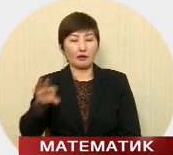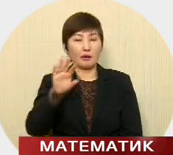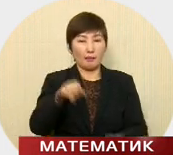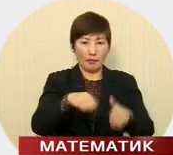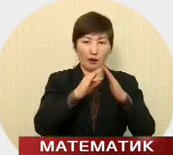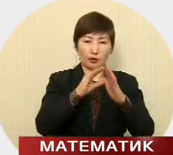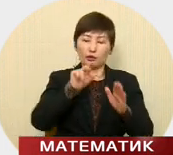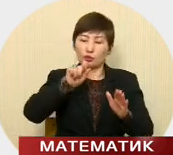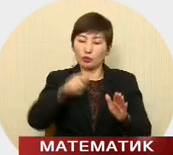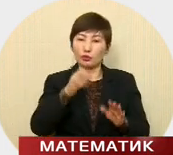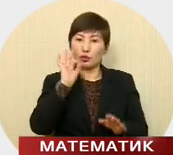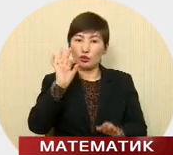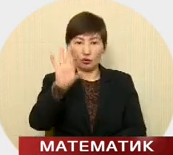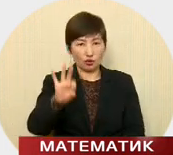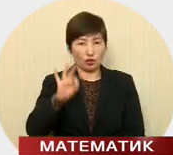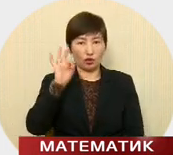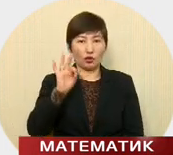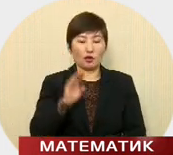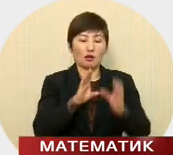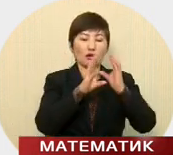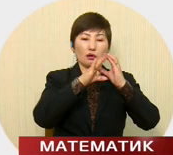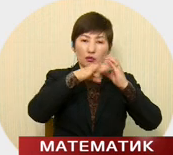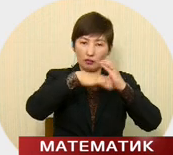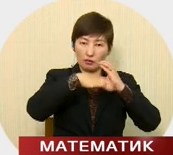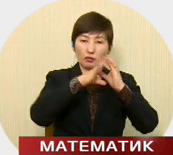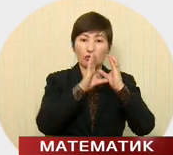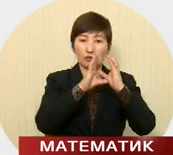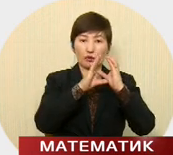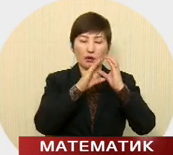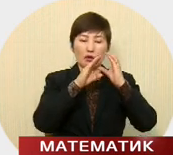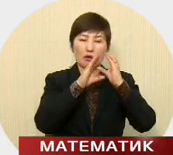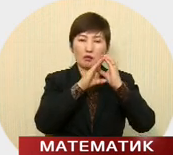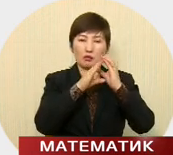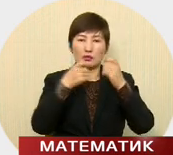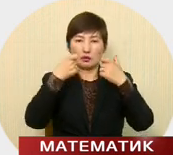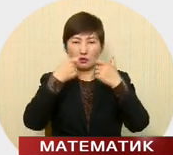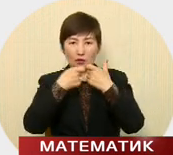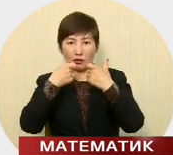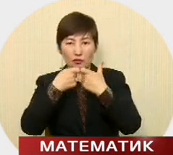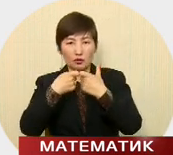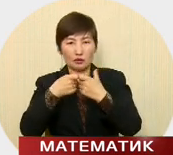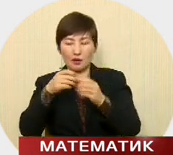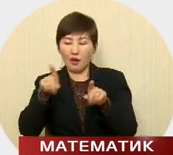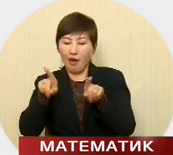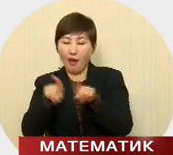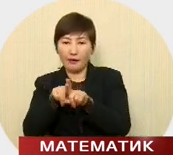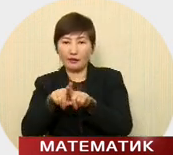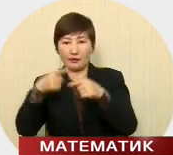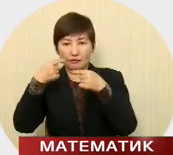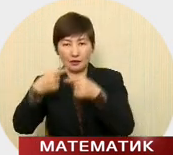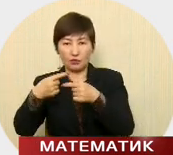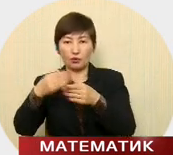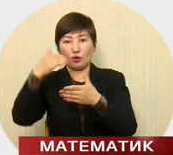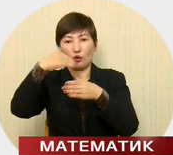хэрэгтэй. За хэлбэр дугуй диаграммыг байгуулахдаа дугуйг тохиромжтой тэнцүү хэсэгт хуваах зарчмаар бол